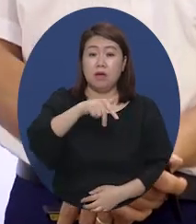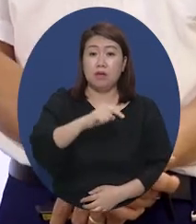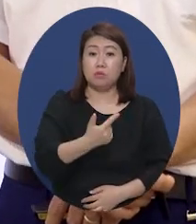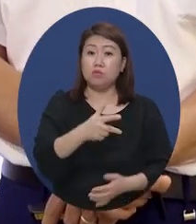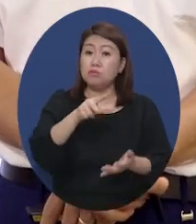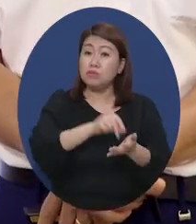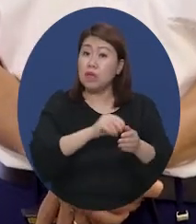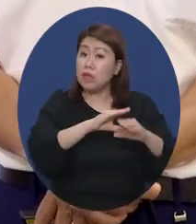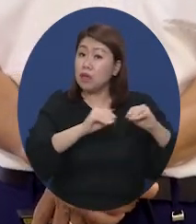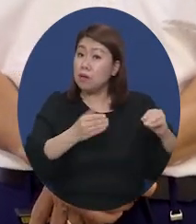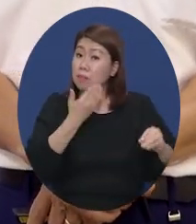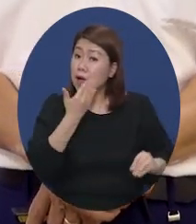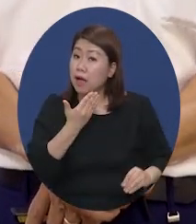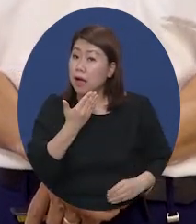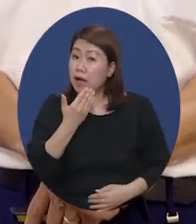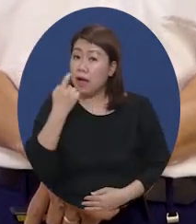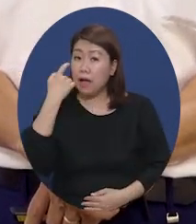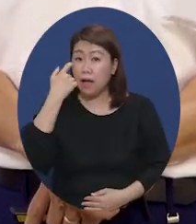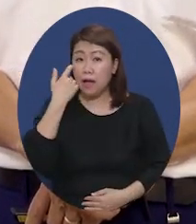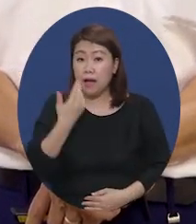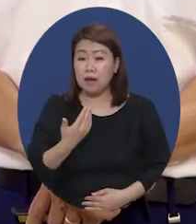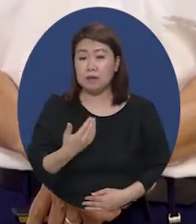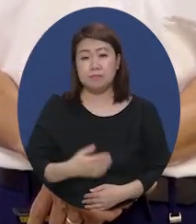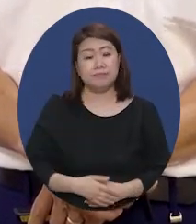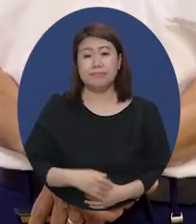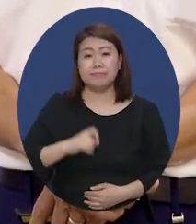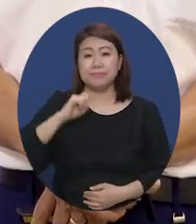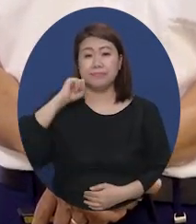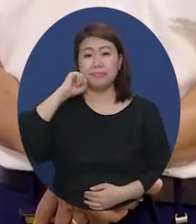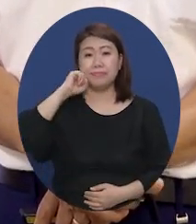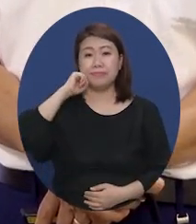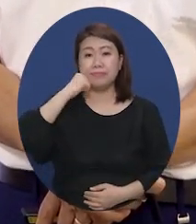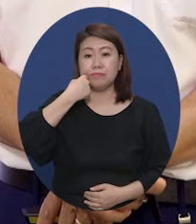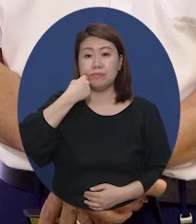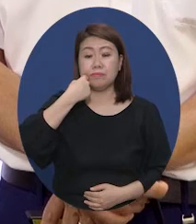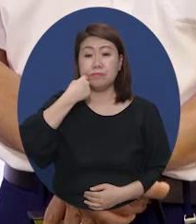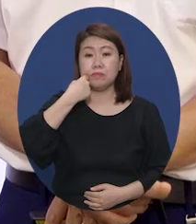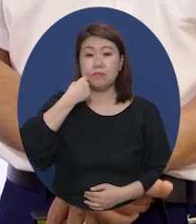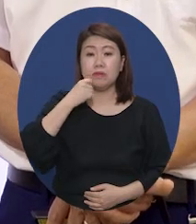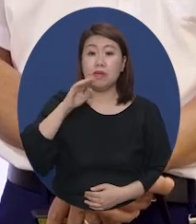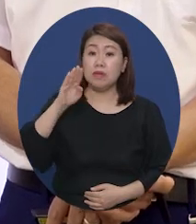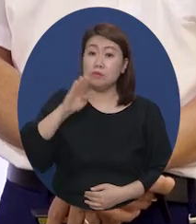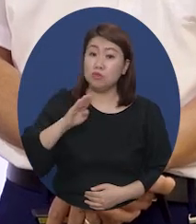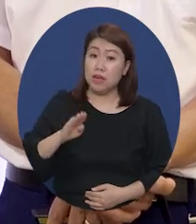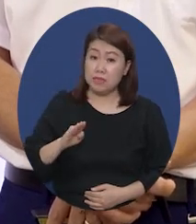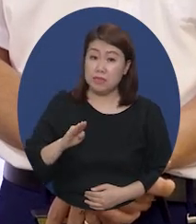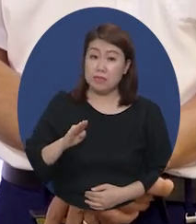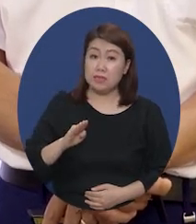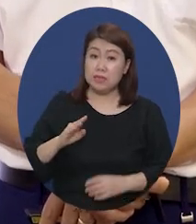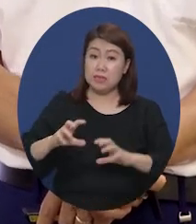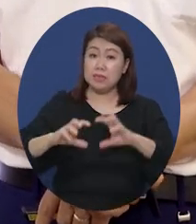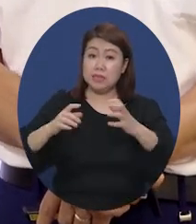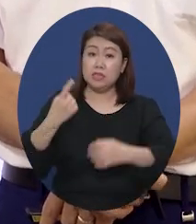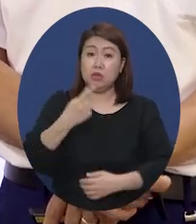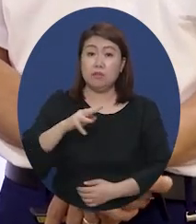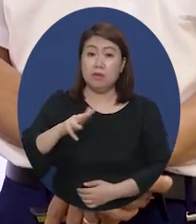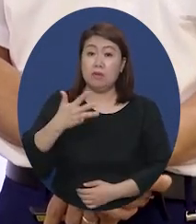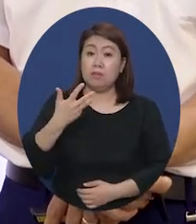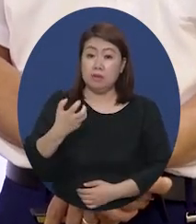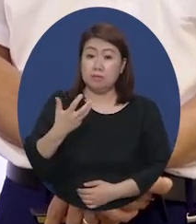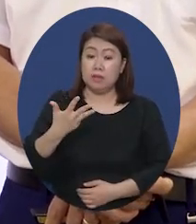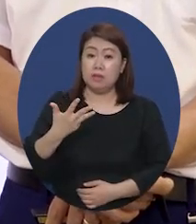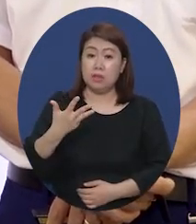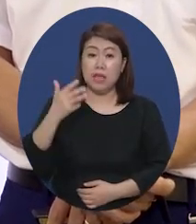나아질까? 과연 옮길 수는 있을까? 그럴 수가 없죠. 브라질이 그 1888년에